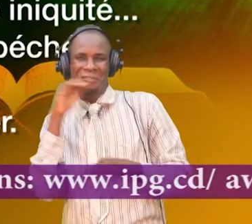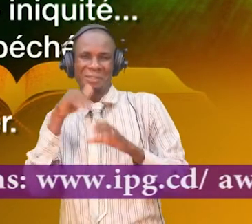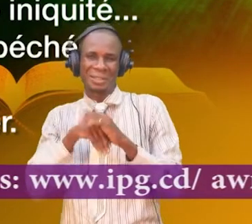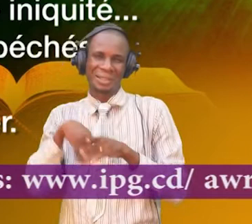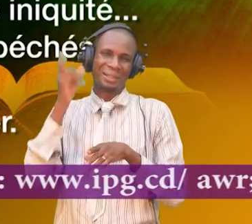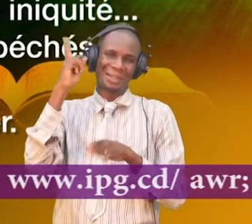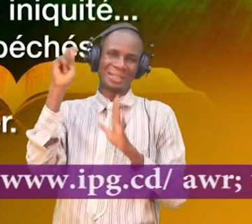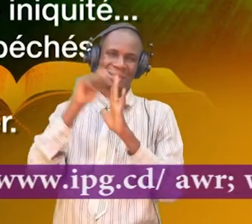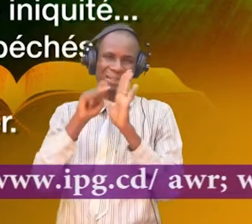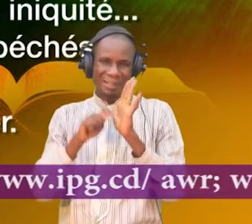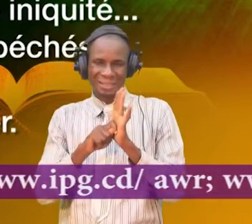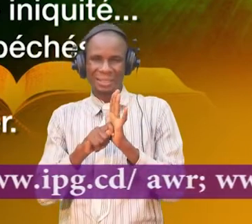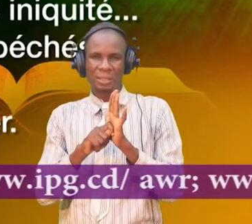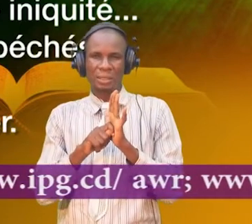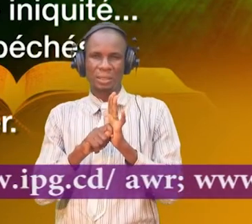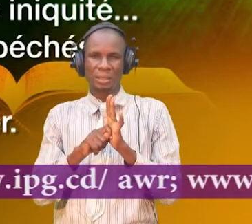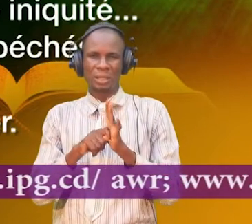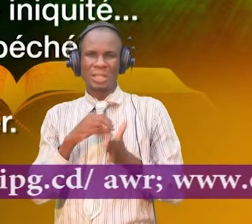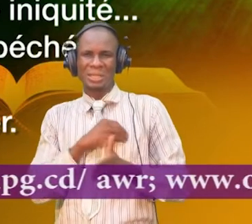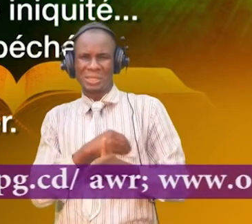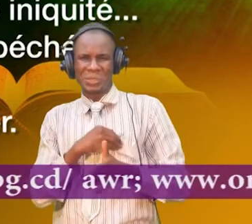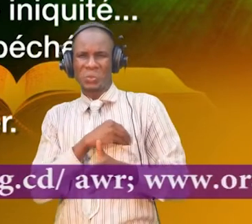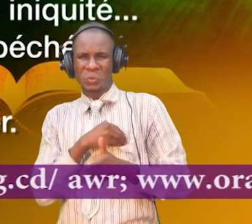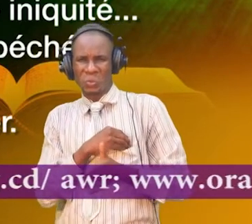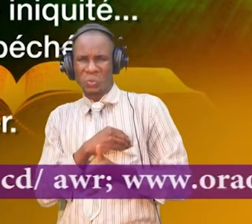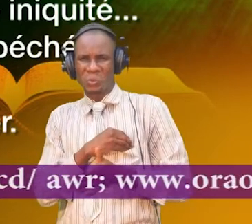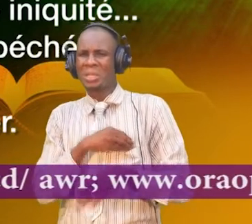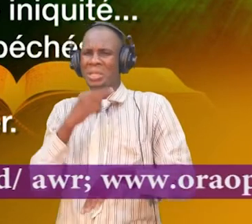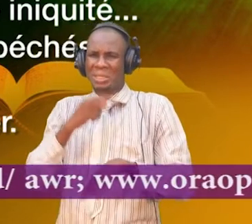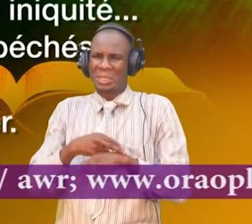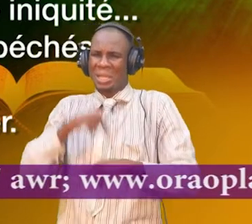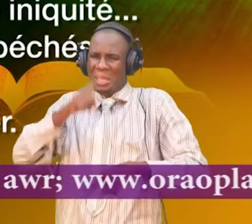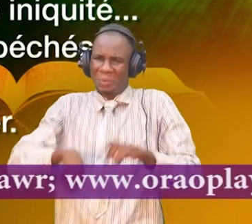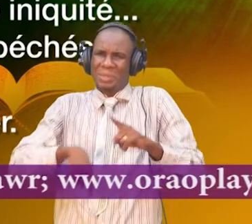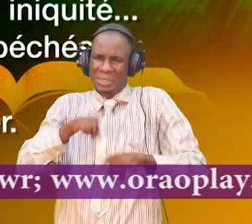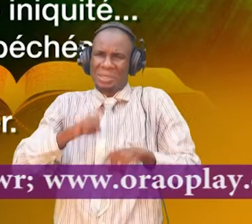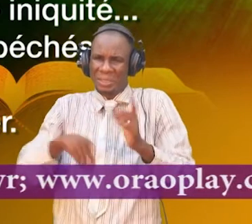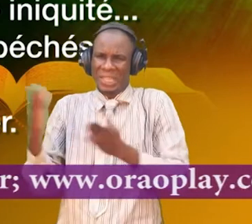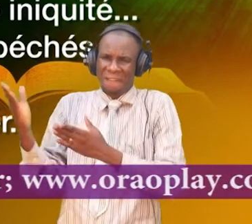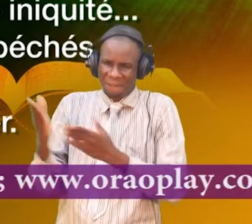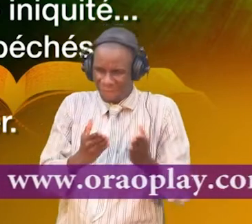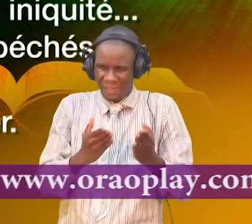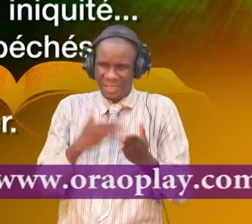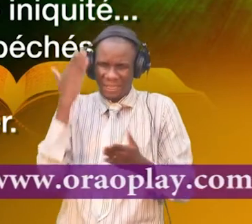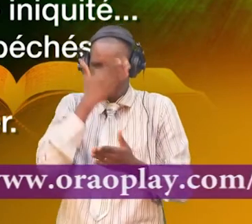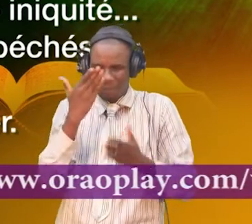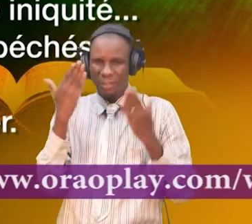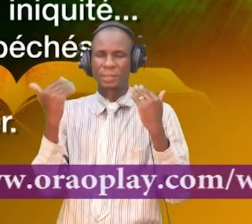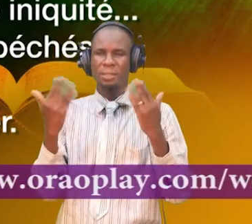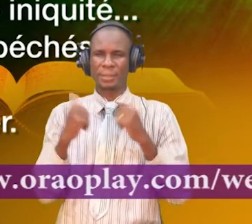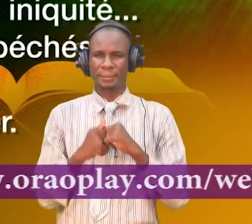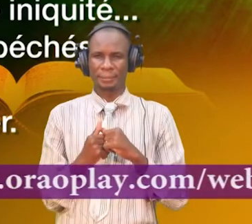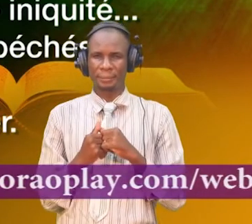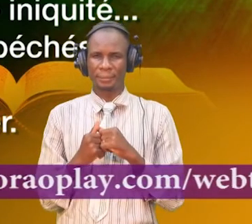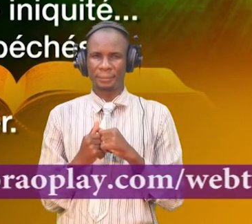masumu nyonso. Soki totubeli masumu na biso, ye azali sembo, azali moyenge bene